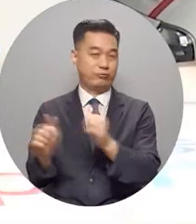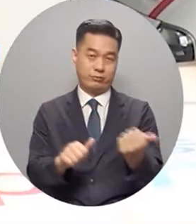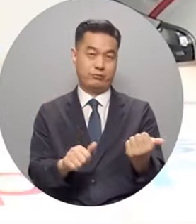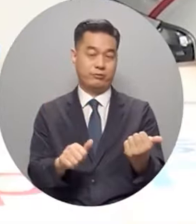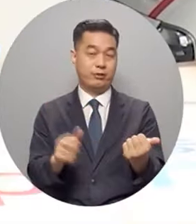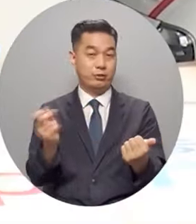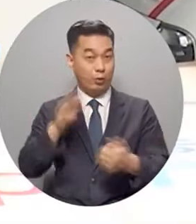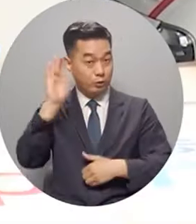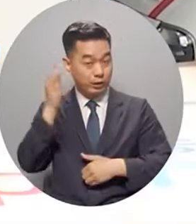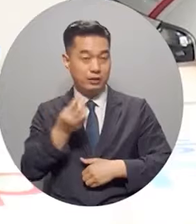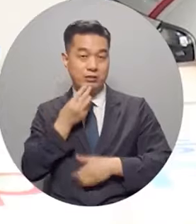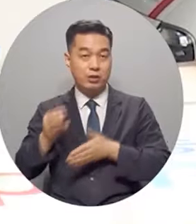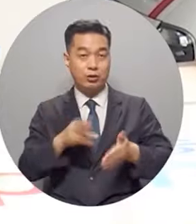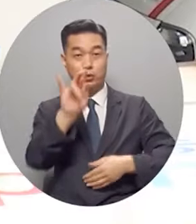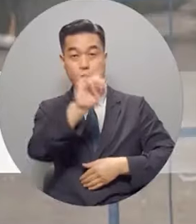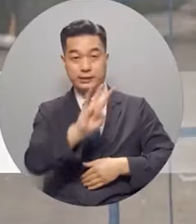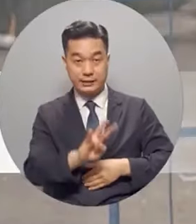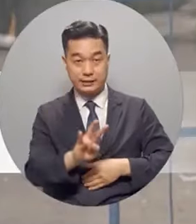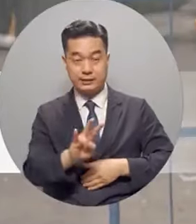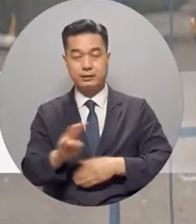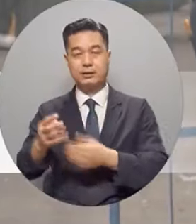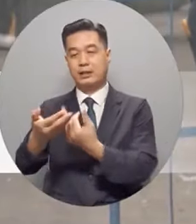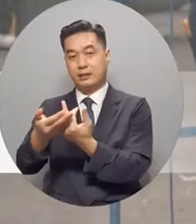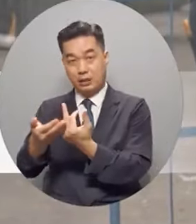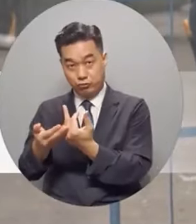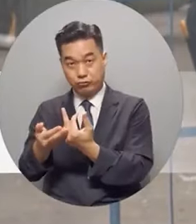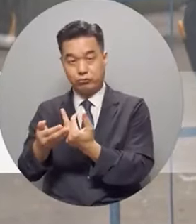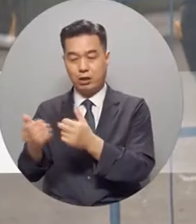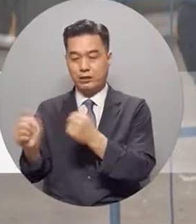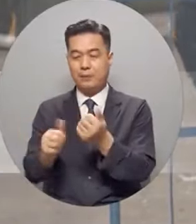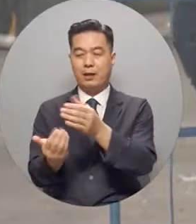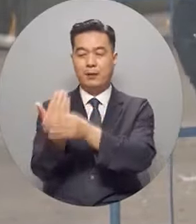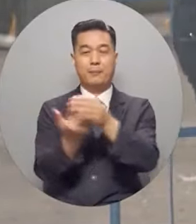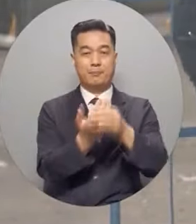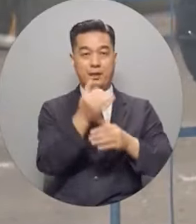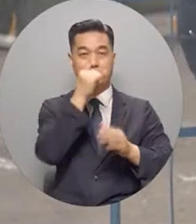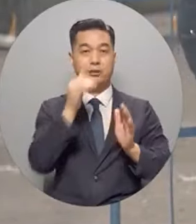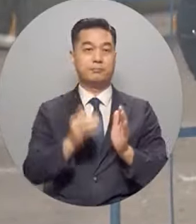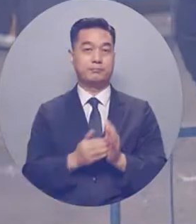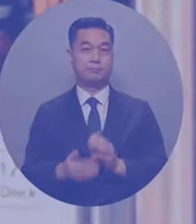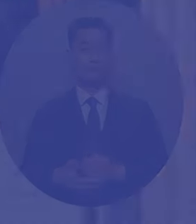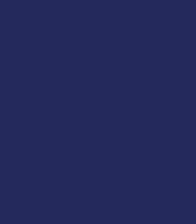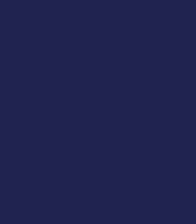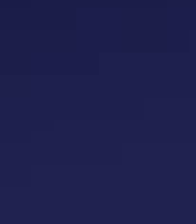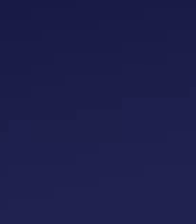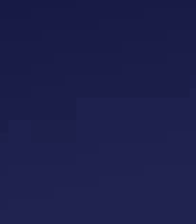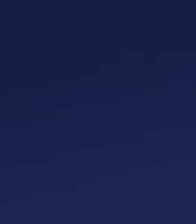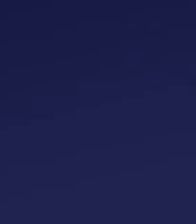최근 경기도 시흥과 제주 등지에서도 잇따라 사망사고가 발생했습니다.